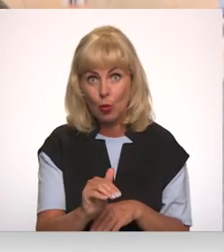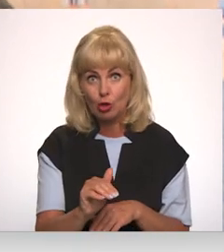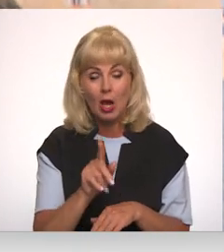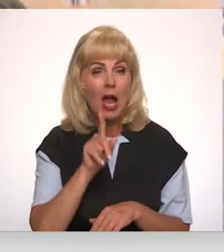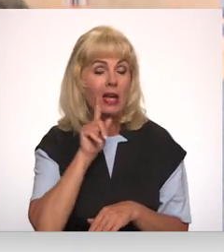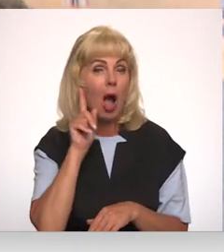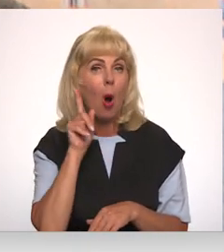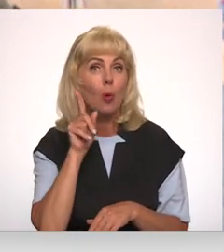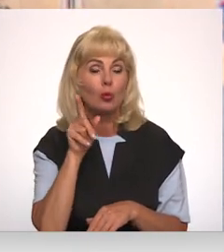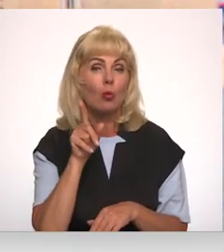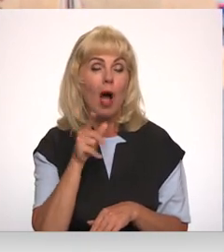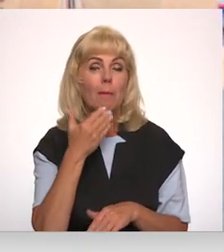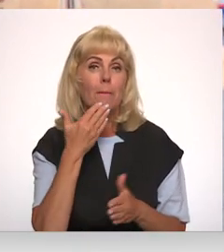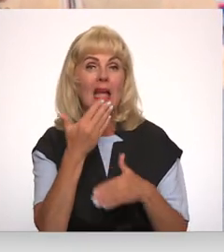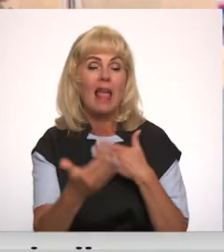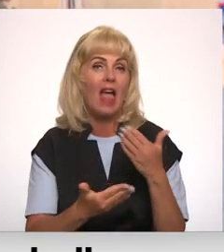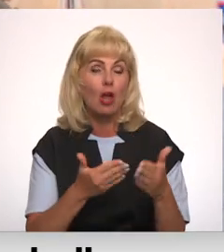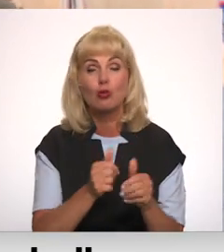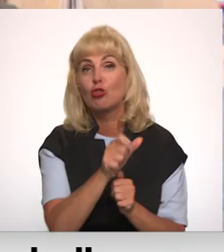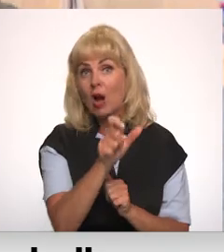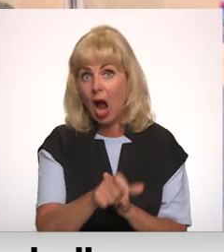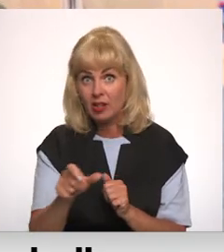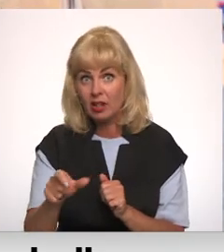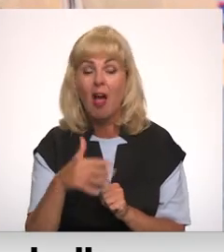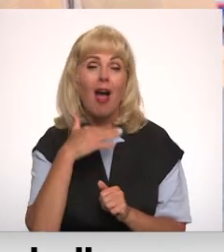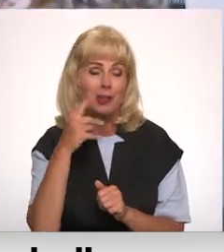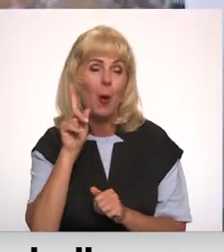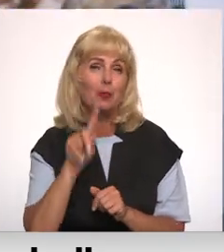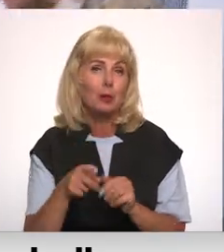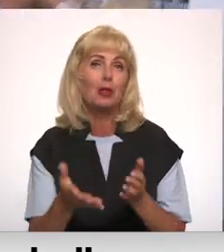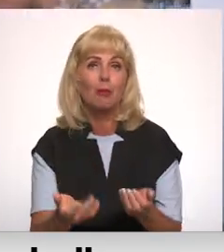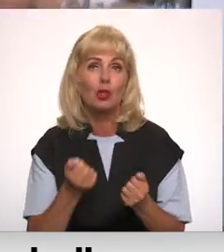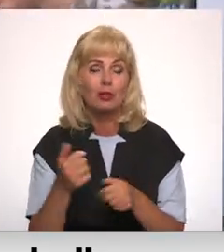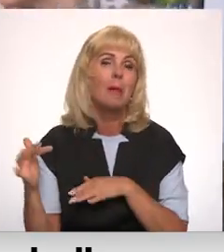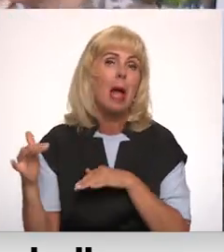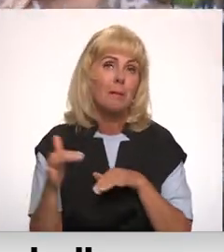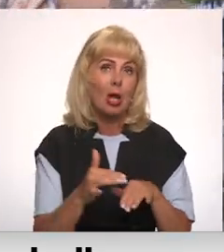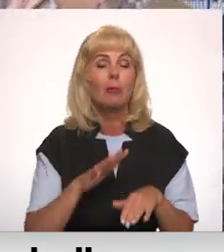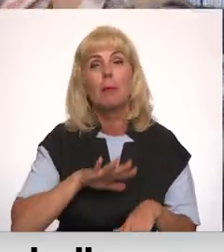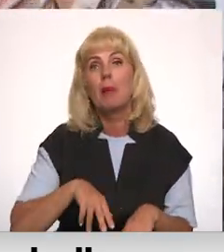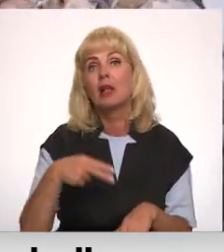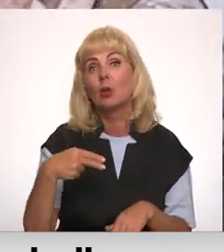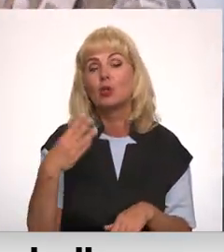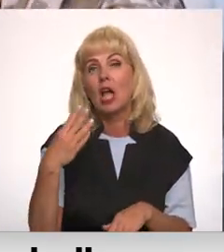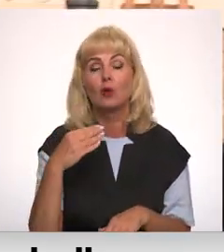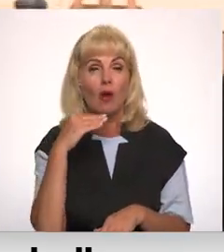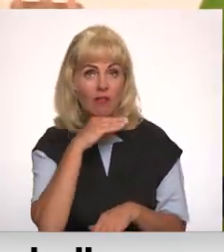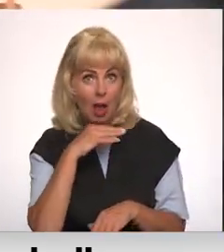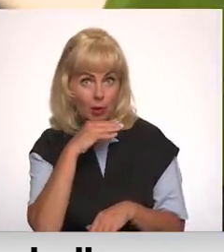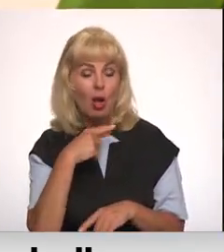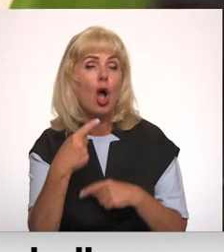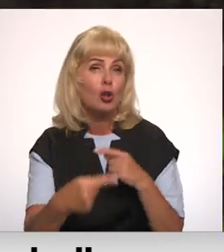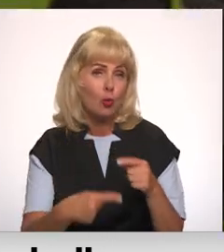jauno kandidātu, kas ir pieteikušies, un daudz jau ir uzņemti. Protams, lielāks pieplūdums bija tieši pēc 24. Februāra, bet arī